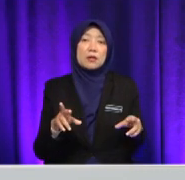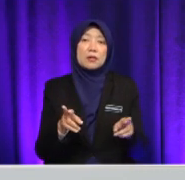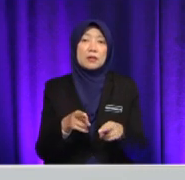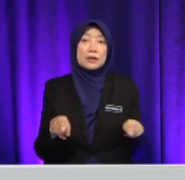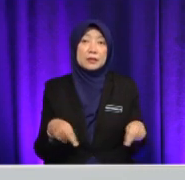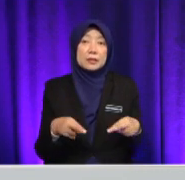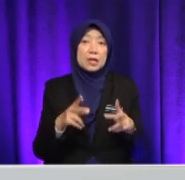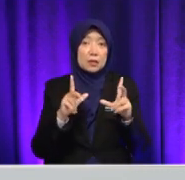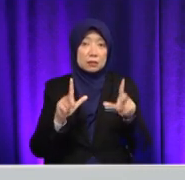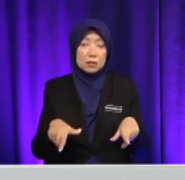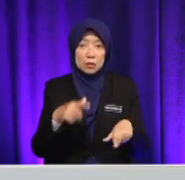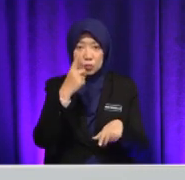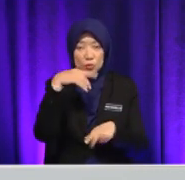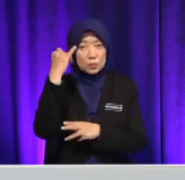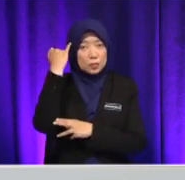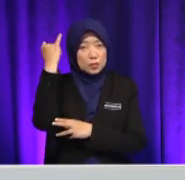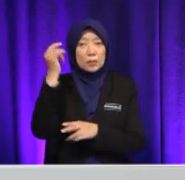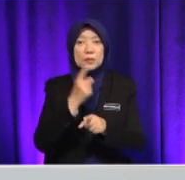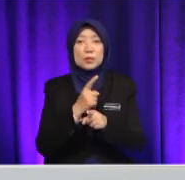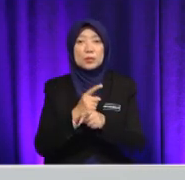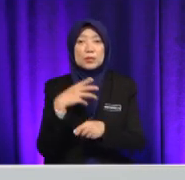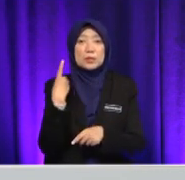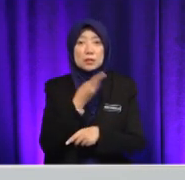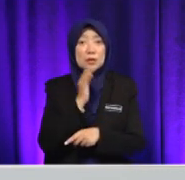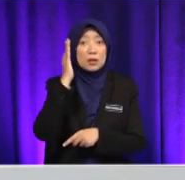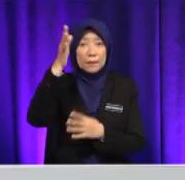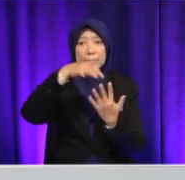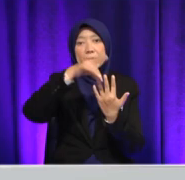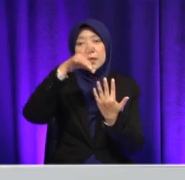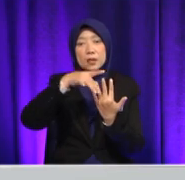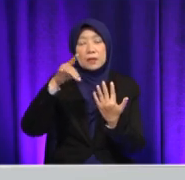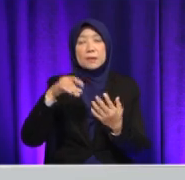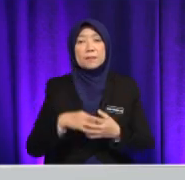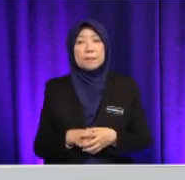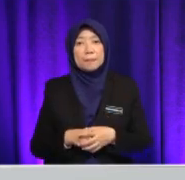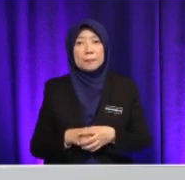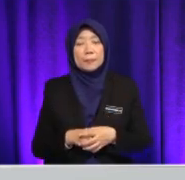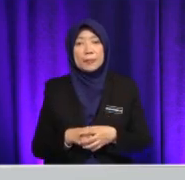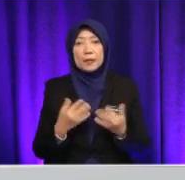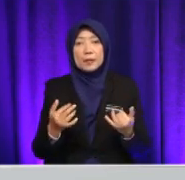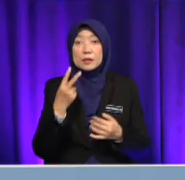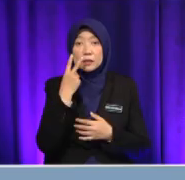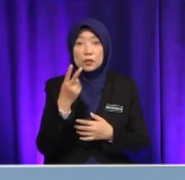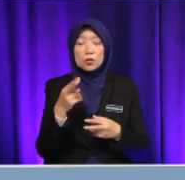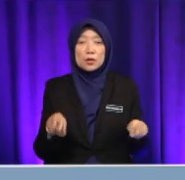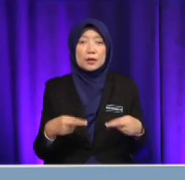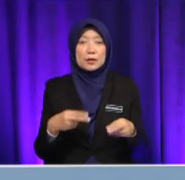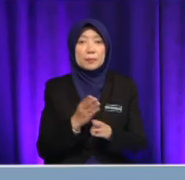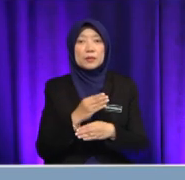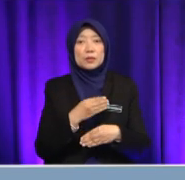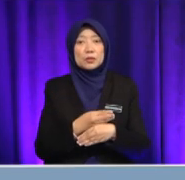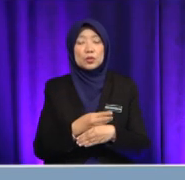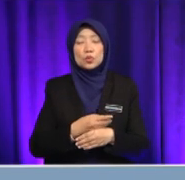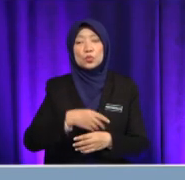ee ide yang betul-betul ya kita Pilihlah Oke kemudian kita akan tengok kepada mereka bentuk papan tanda